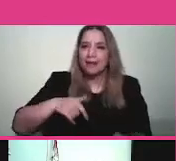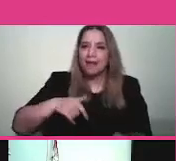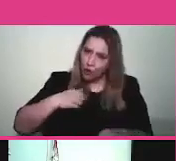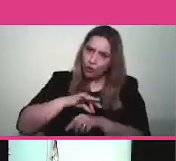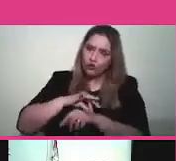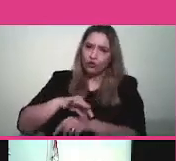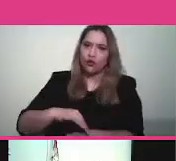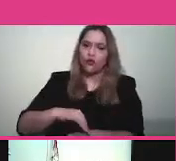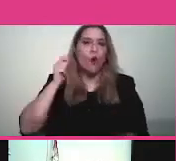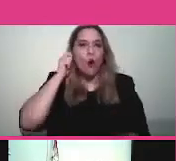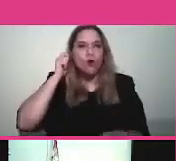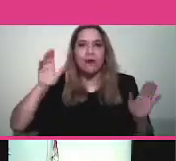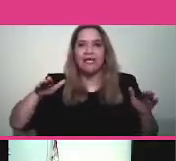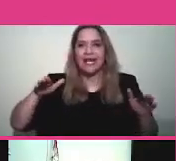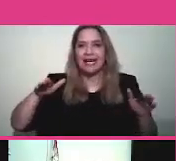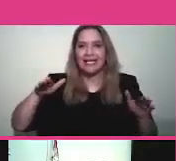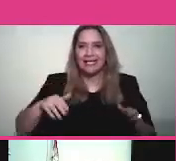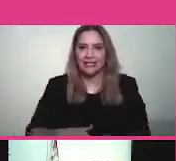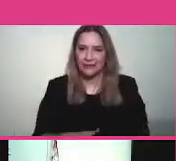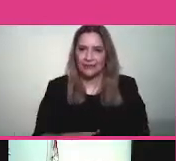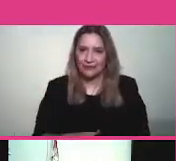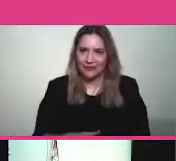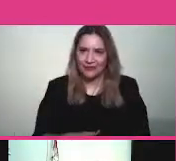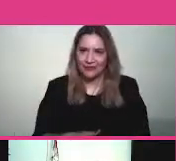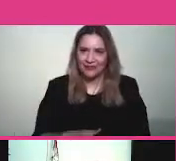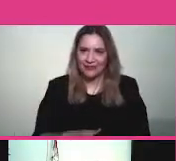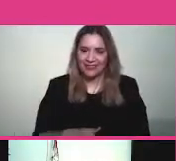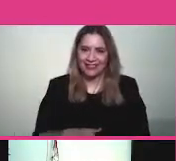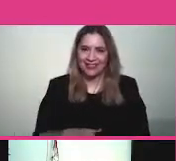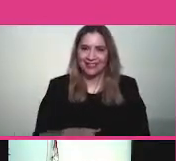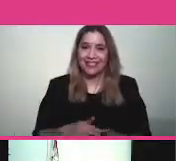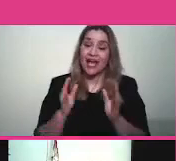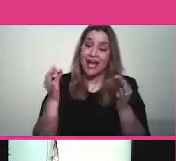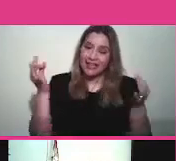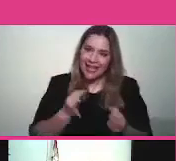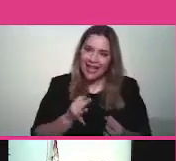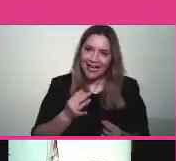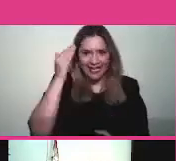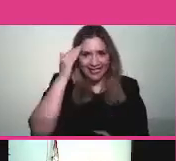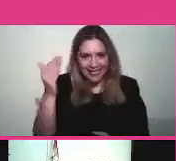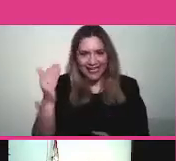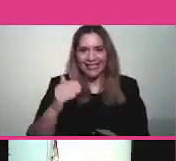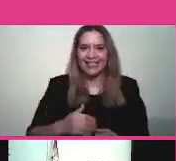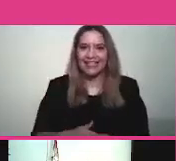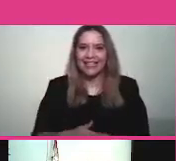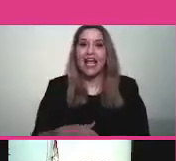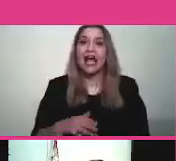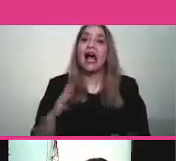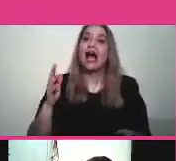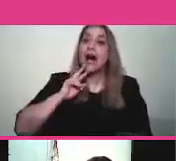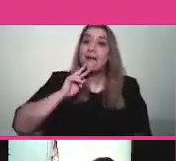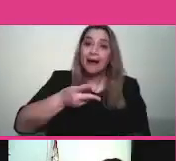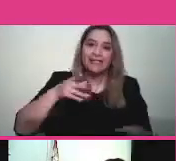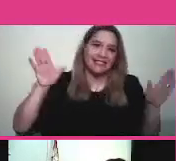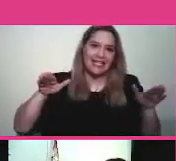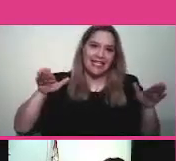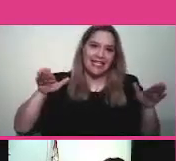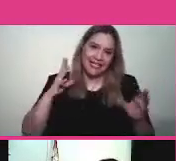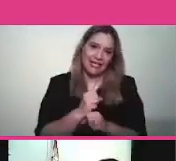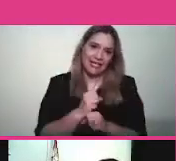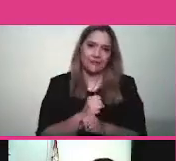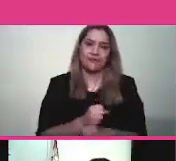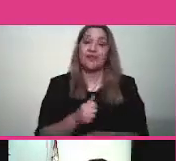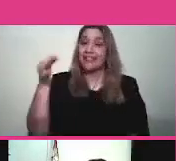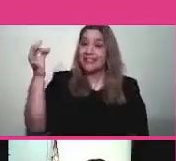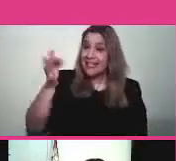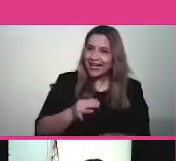την Αγγελική. Γεια σας. Σούπερ. Καλησπέρα. Γεια σας, Βασιλική. Οπότε απάντηση η Αγγελική. Τέλεια,